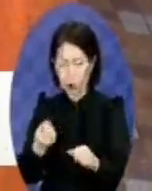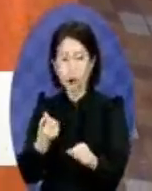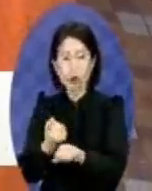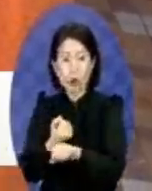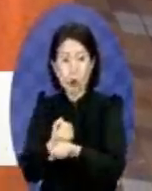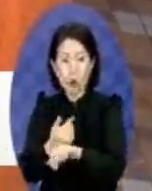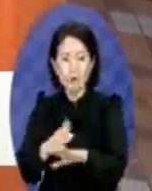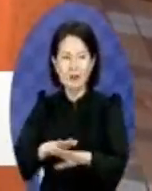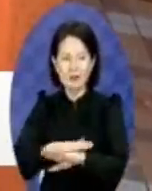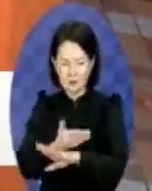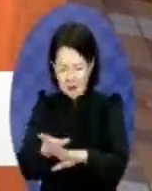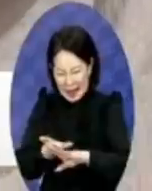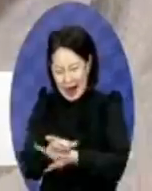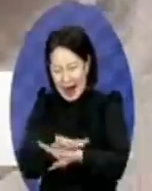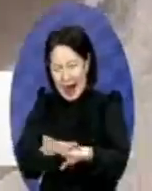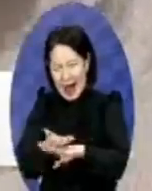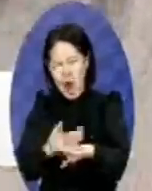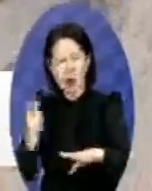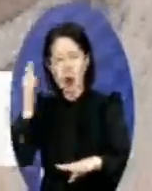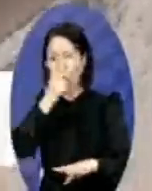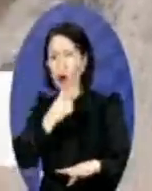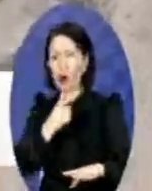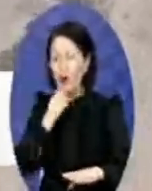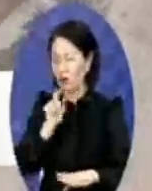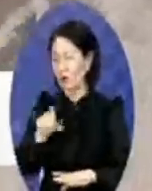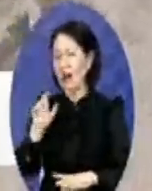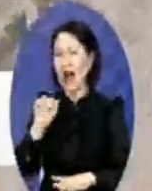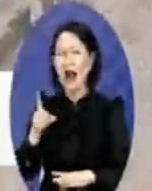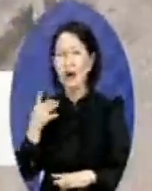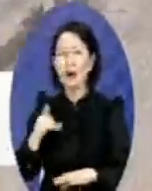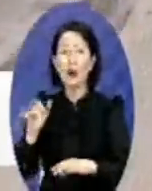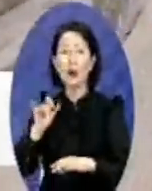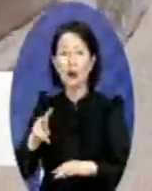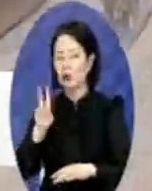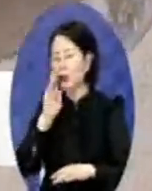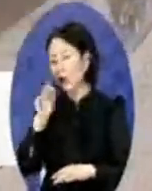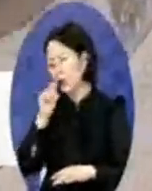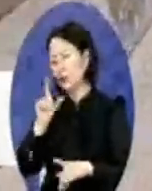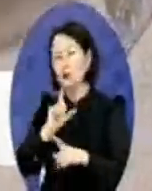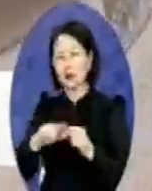ховор нэг үе хүмүүс 10 гурлыг хүнсэндээ хэрэглэх нь ч багассан. Харин сүүлийн үед